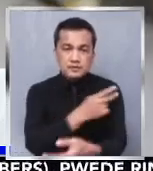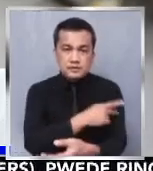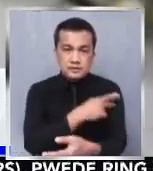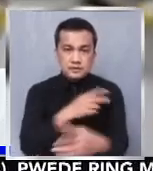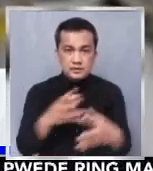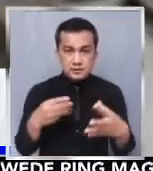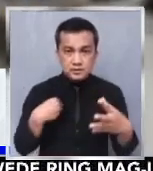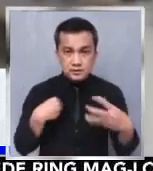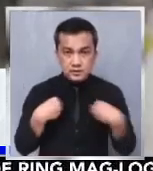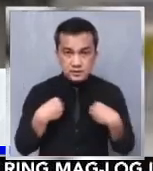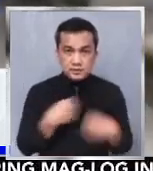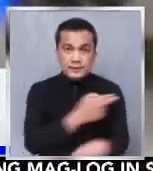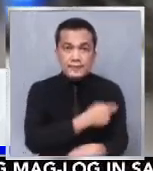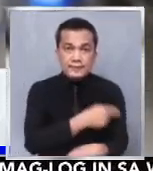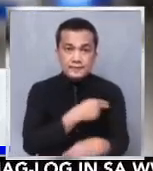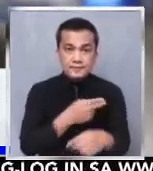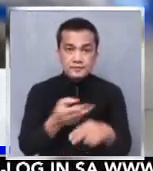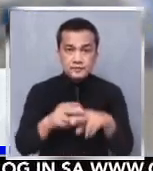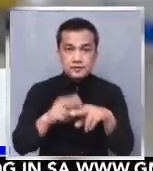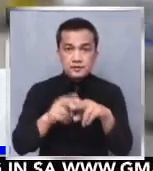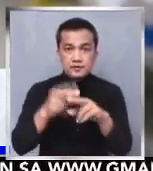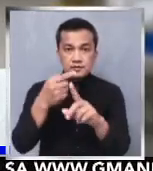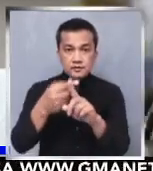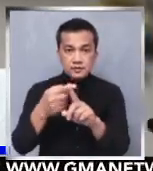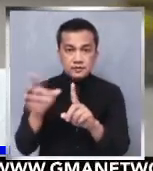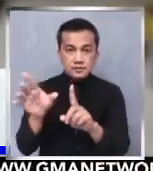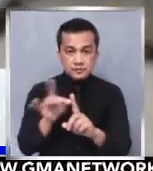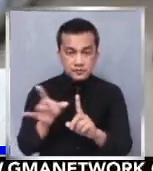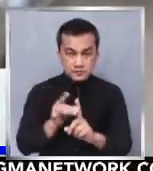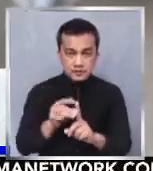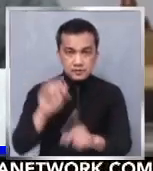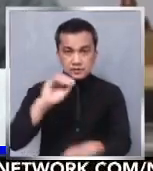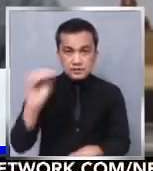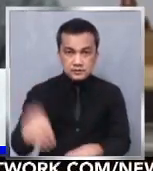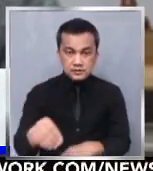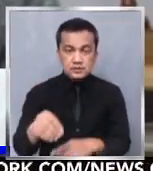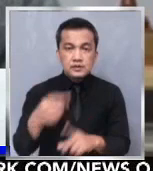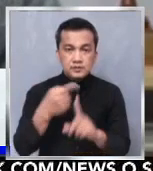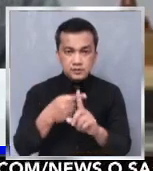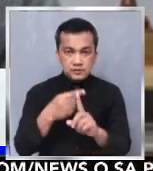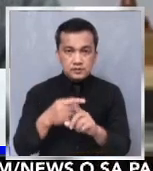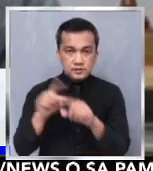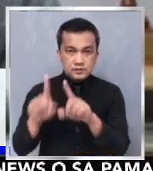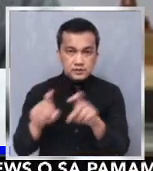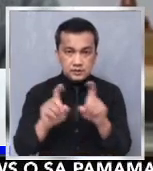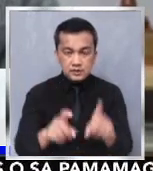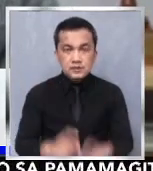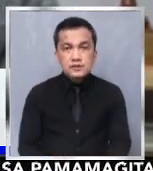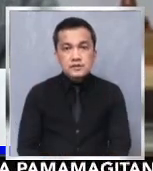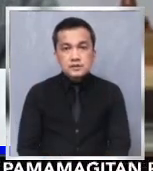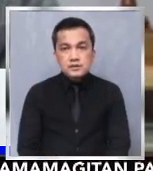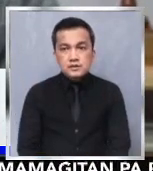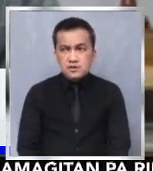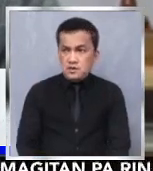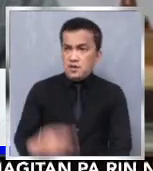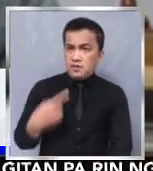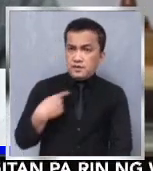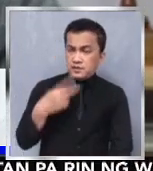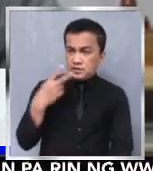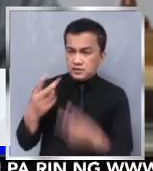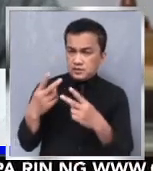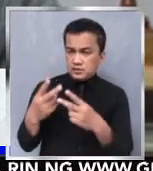tumaas ang positivity rate o ang porsyento ng mga nagpo-positibo sa mga tinetest. Meron ho tayong nakikitang uptick ng kaso pero it's